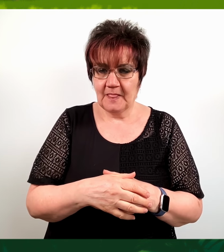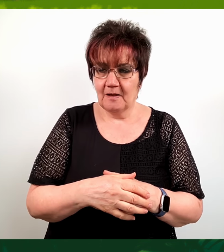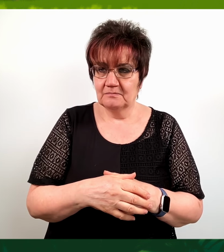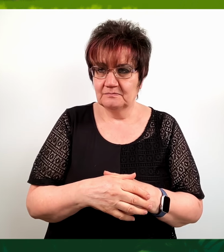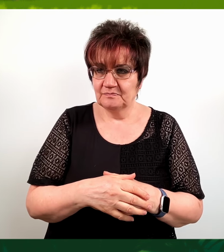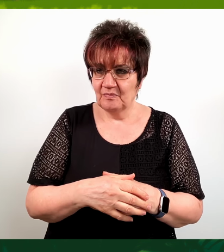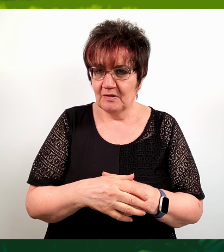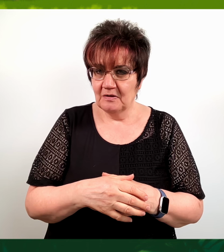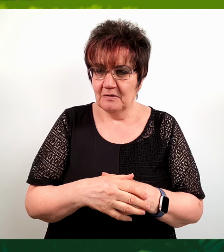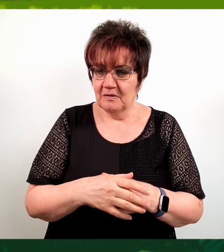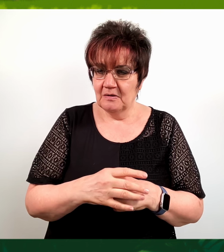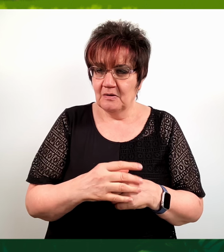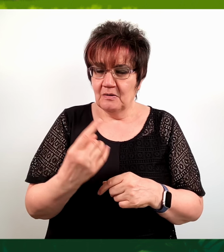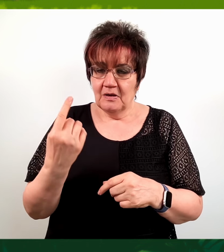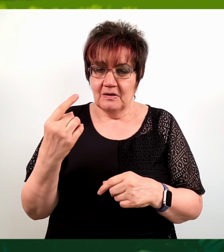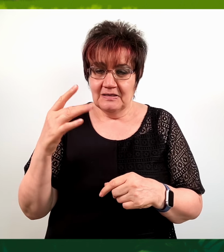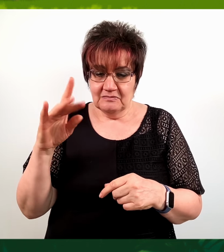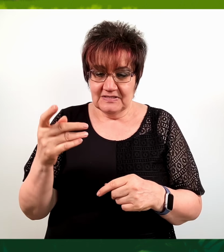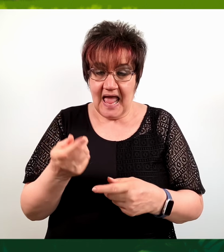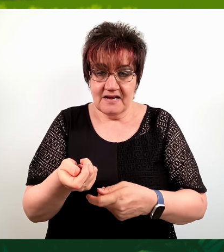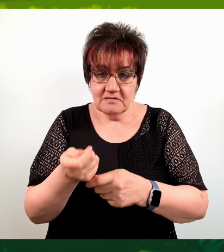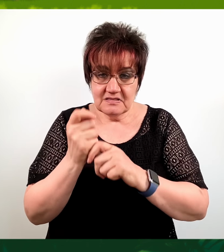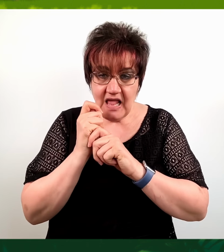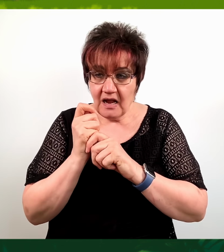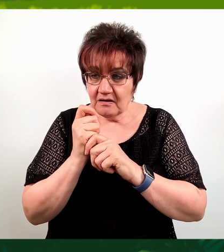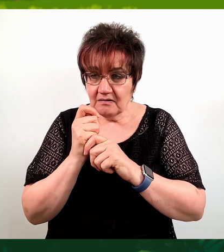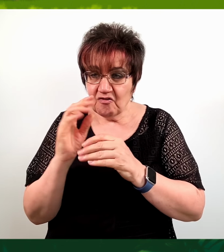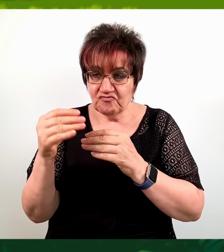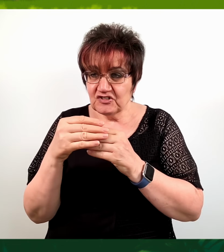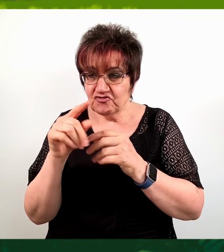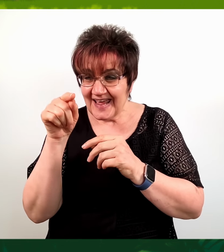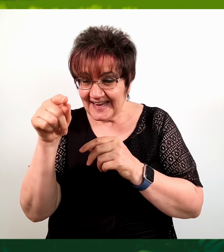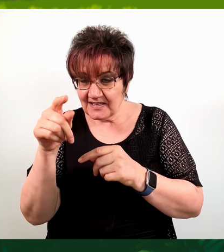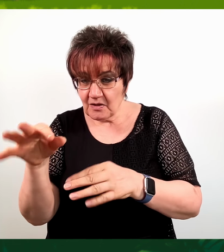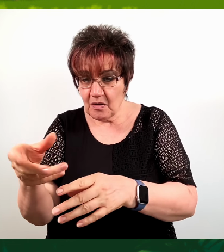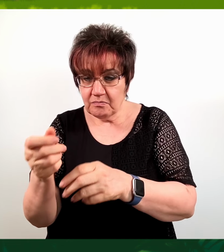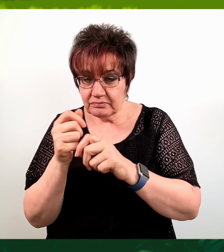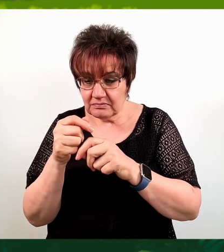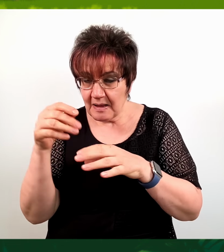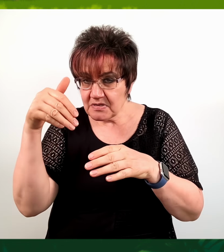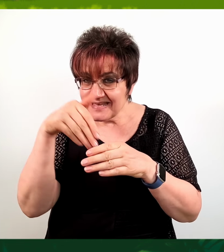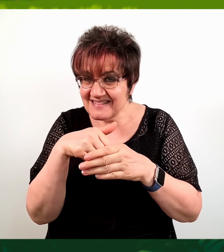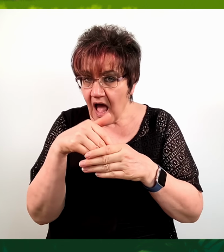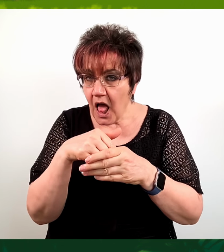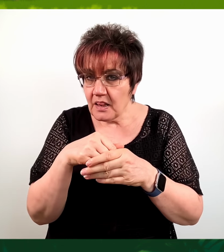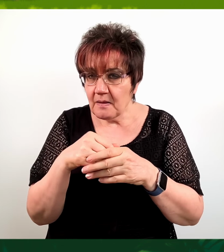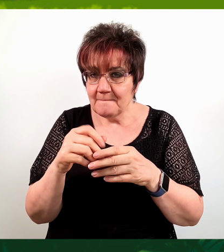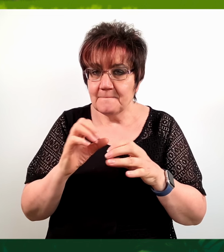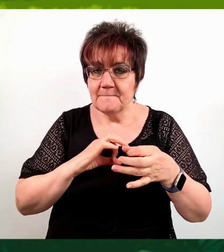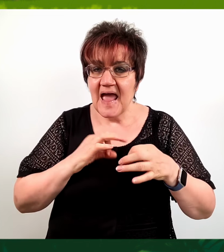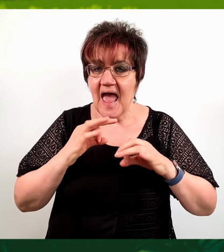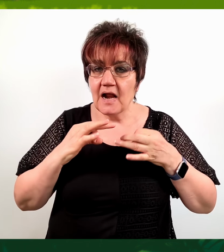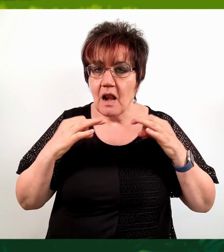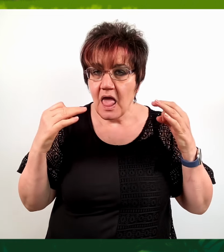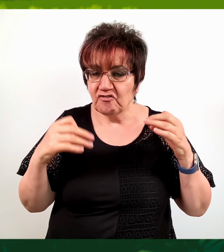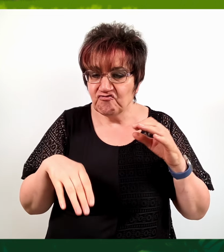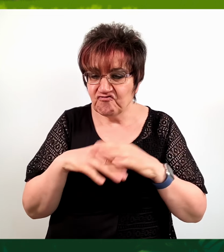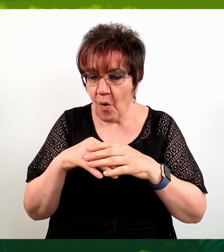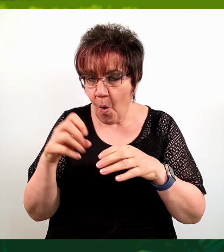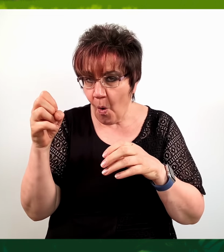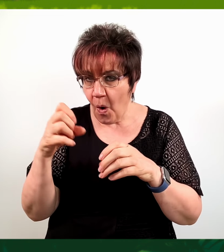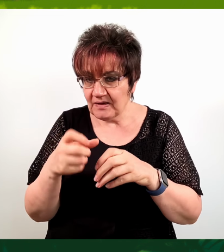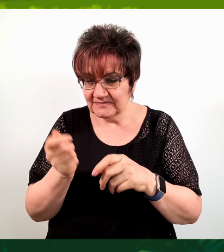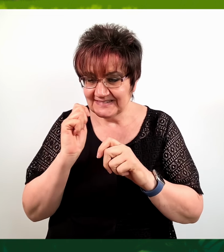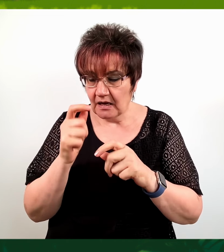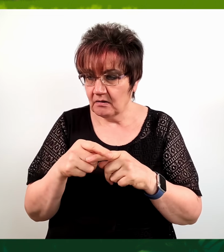Er nahm sich seinen Sack, der versteckt im Schilf lag und voller Perlen war. Und ohne